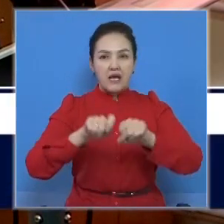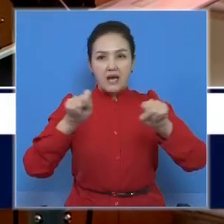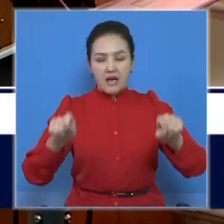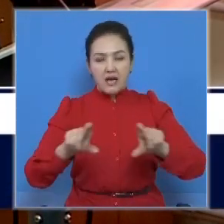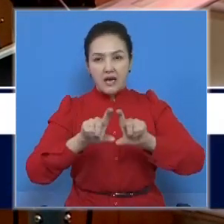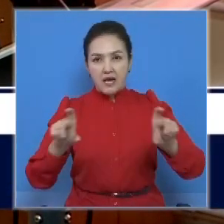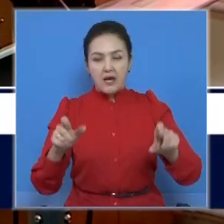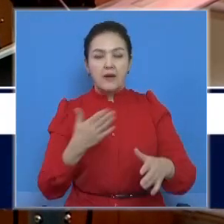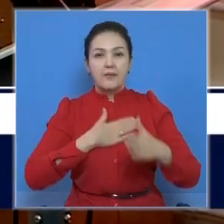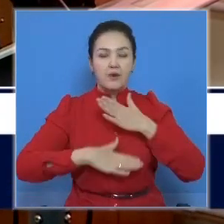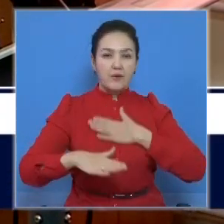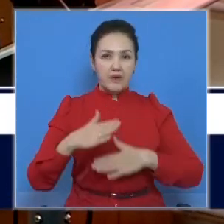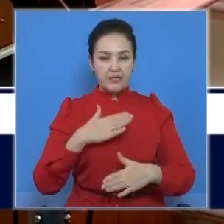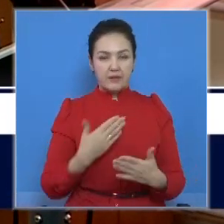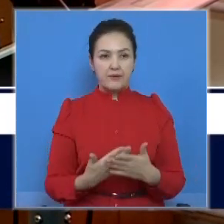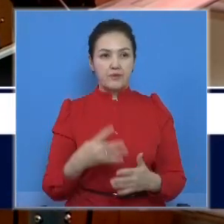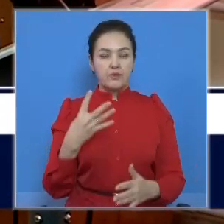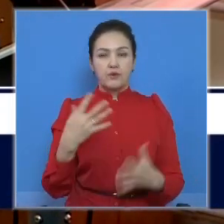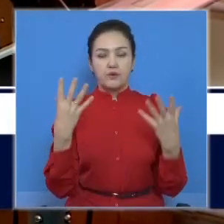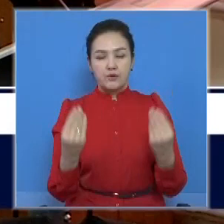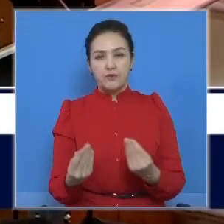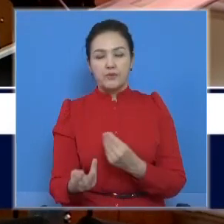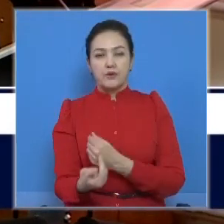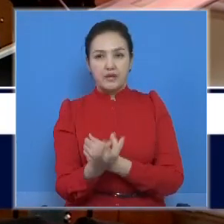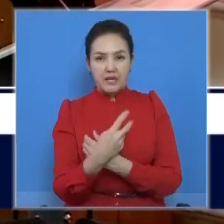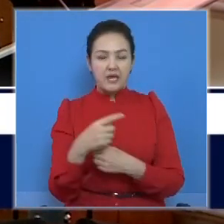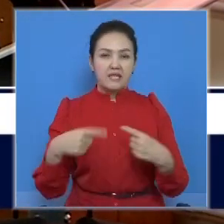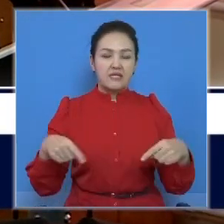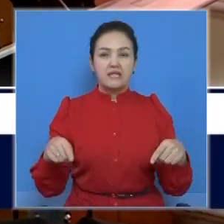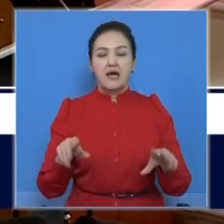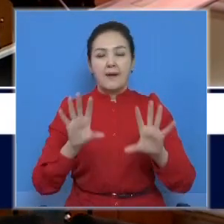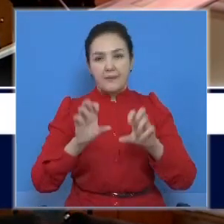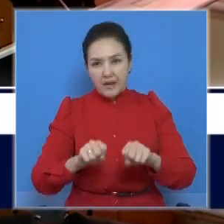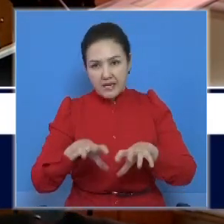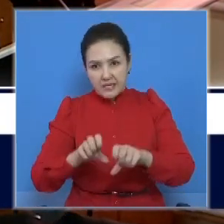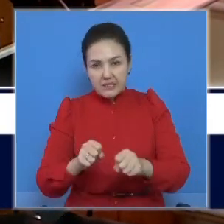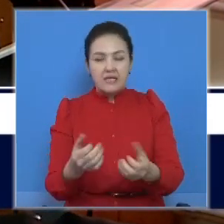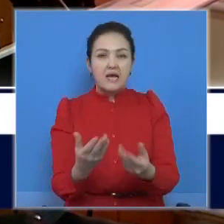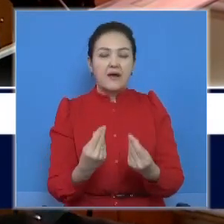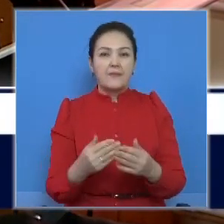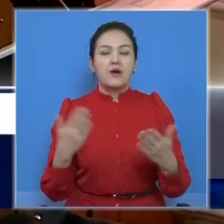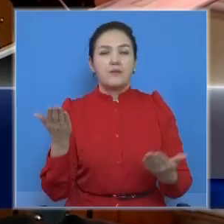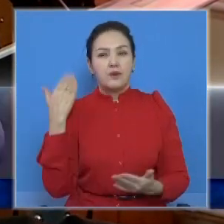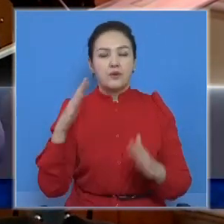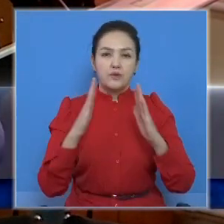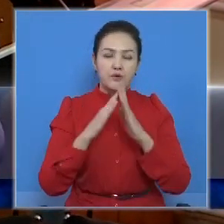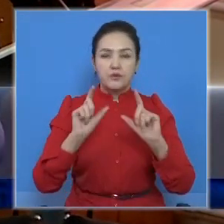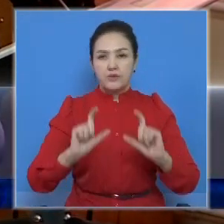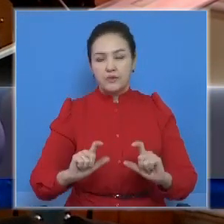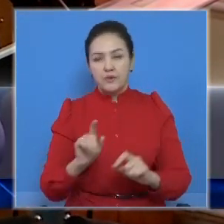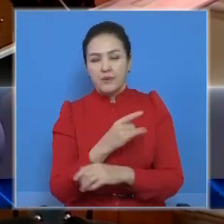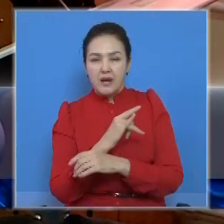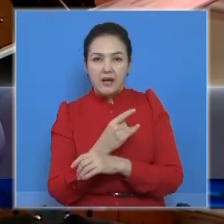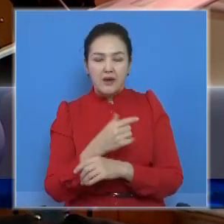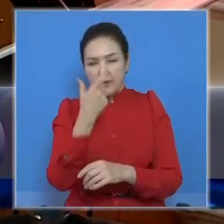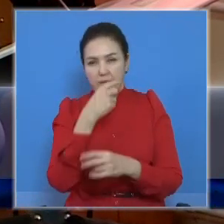екен. Мен қуаныштымын, төрт күн келіп жүрмін, арасында массаж алып атырмыз. Бұрын үйде немерелерін етіп өзімді